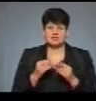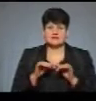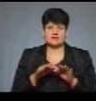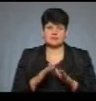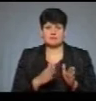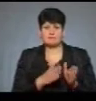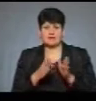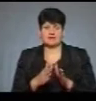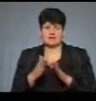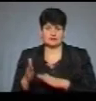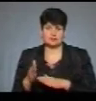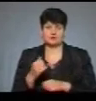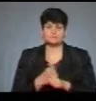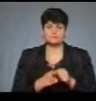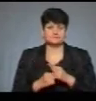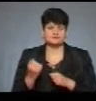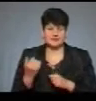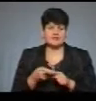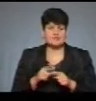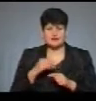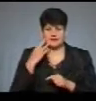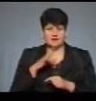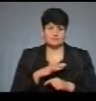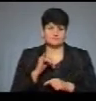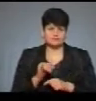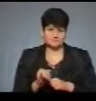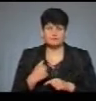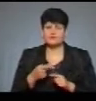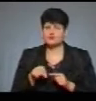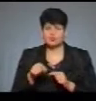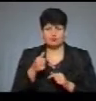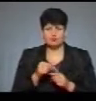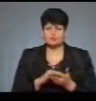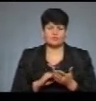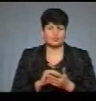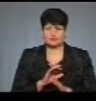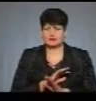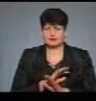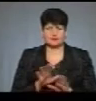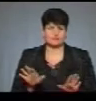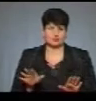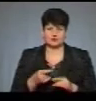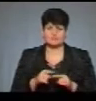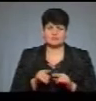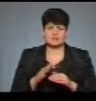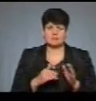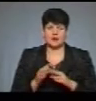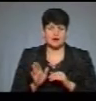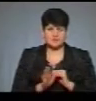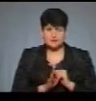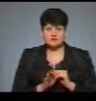до Великодного містечка. На жаль, ця ідея була негативна, і ми цього року не будемо повторювати аналогічних практик,